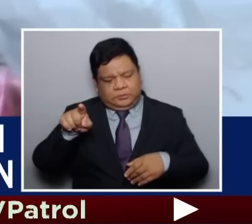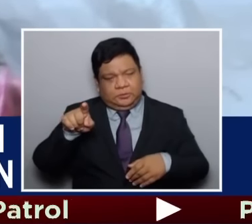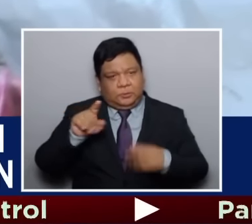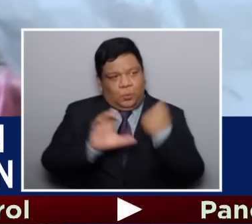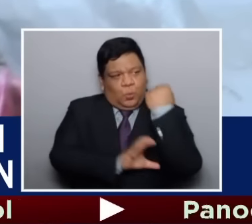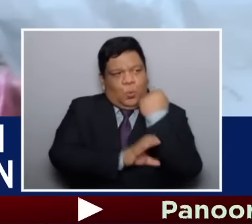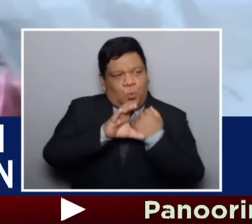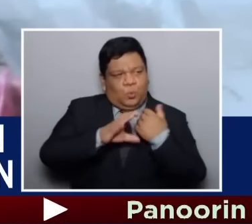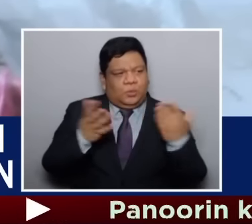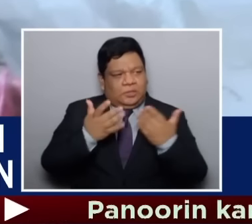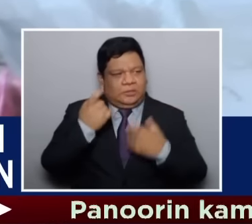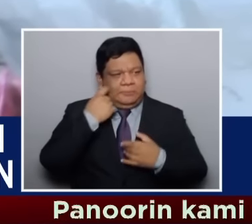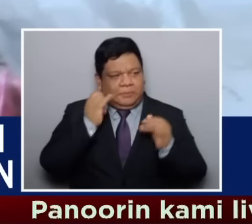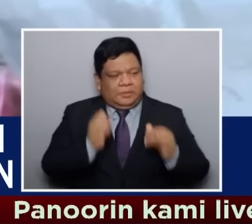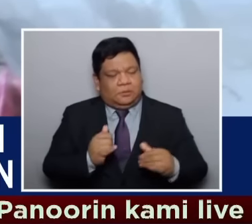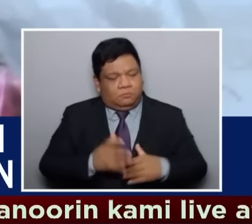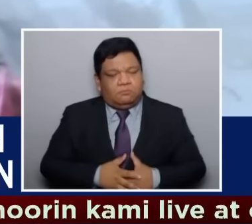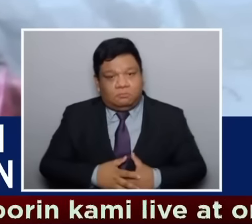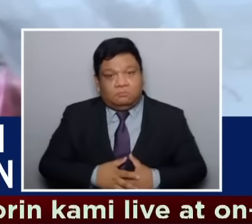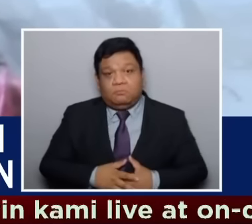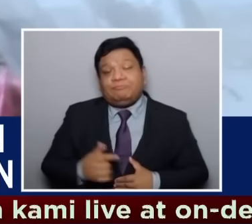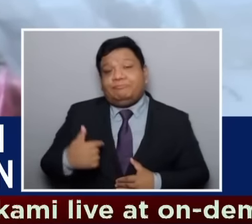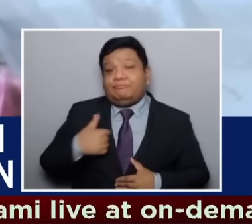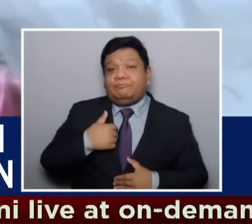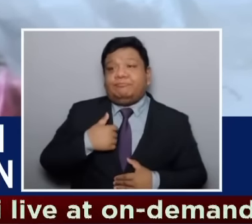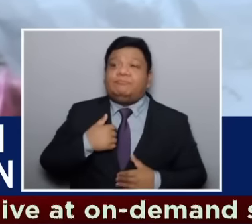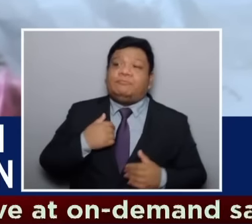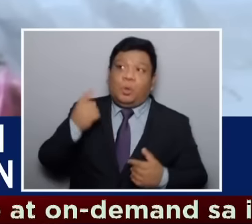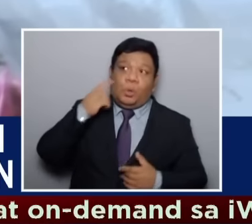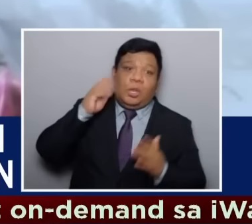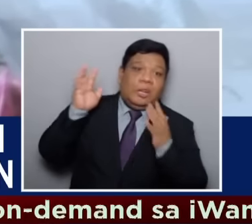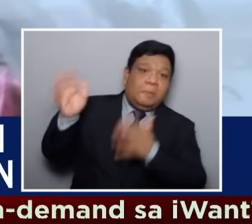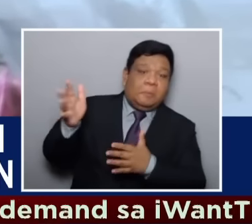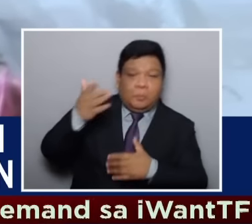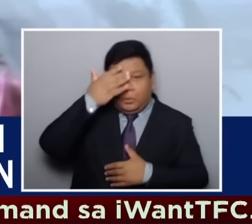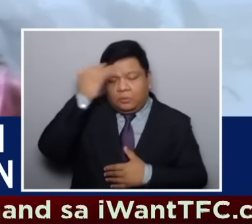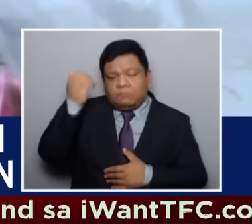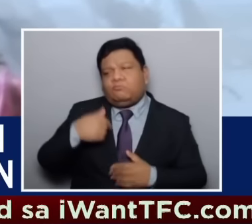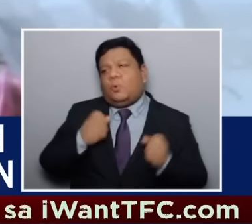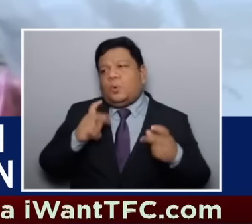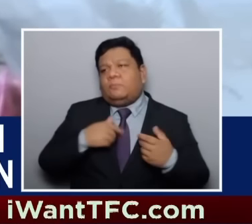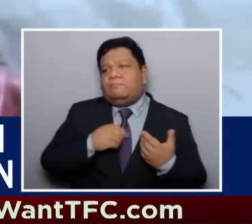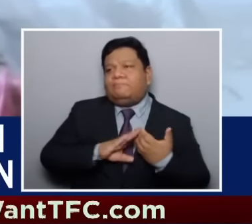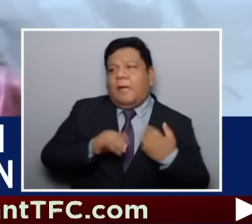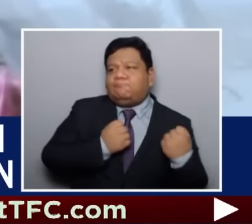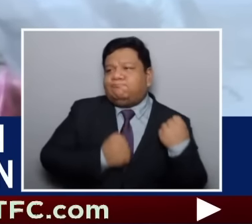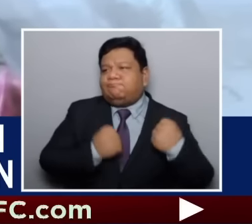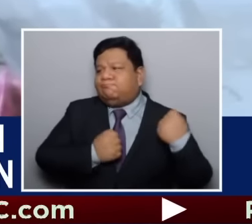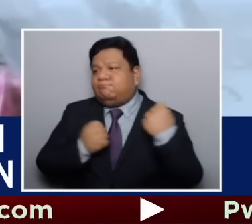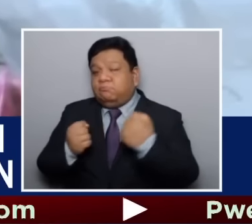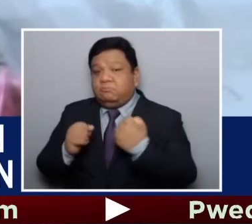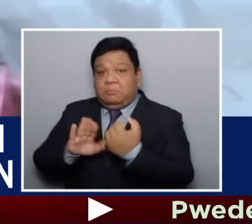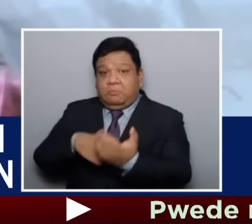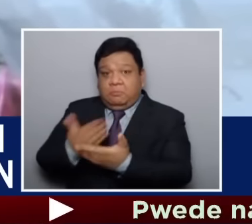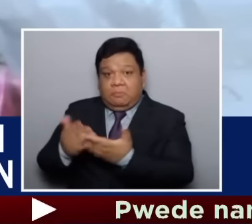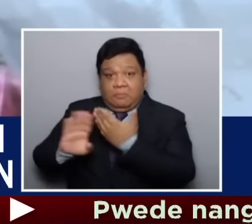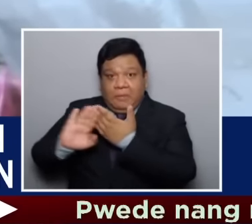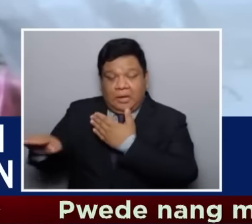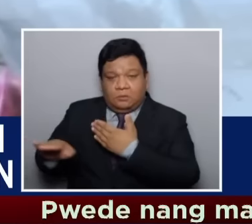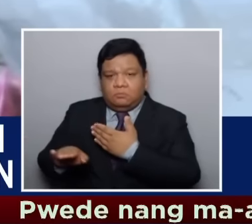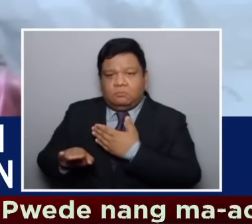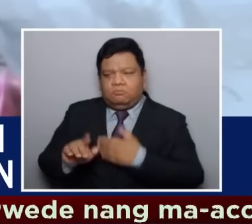ko. Pagka, siyempre, ala ko po may naiwanan, bumalik po ako. Pagbalik ko po, bigla po